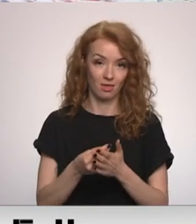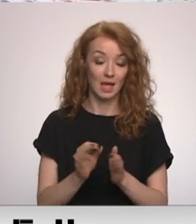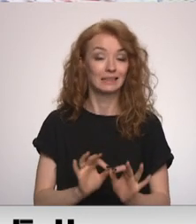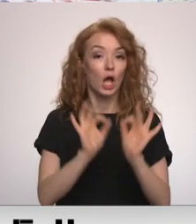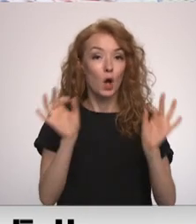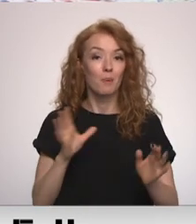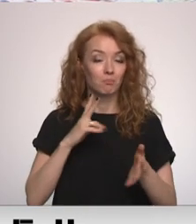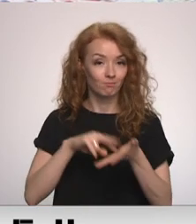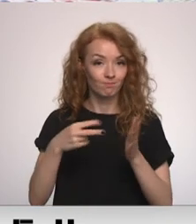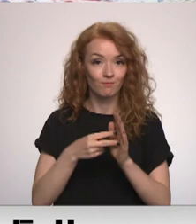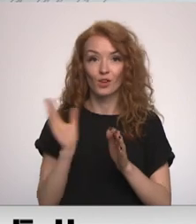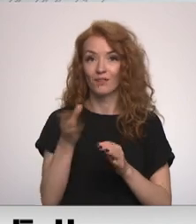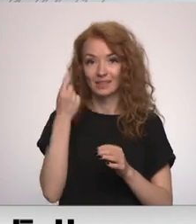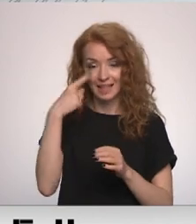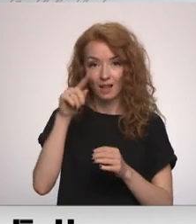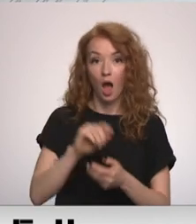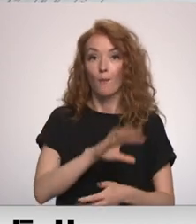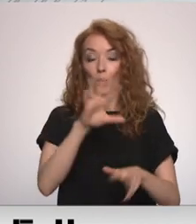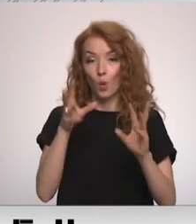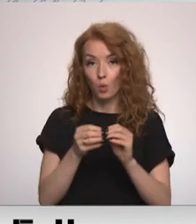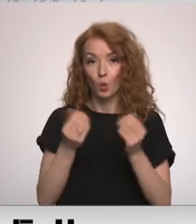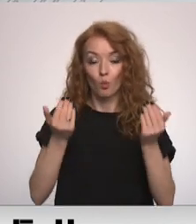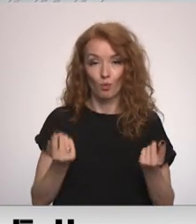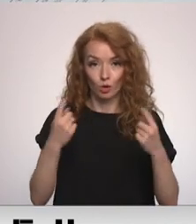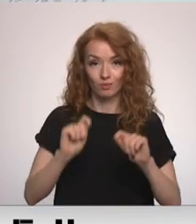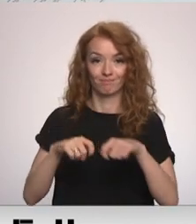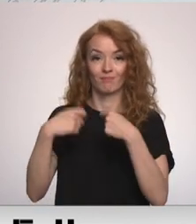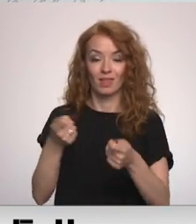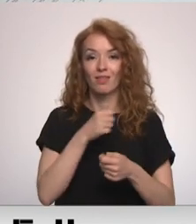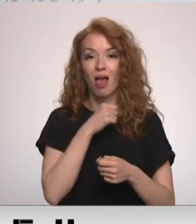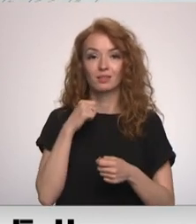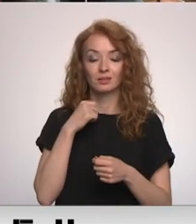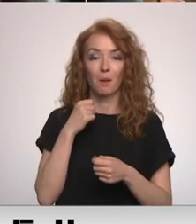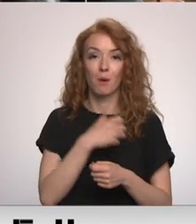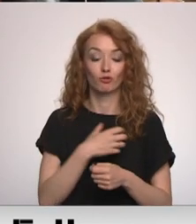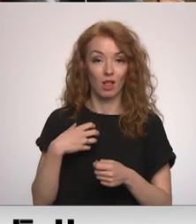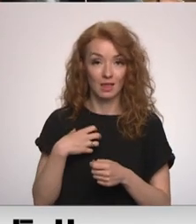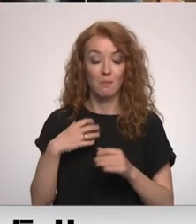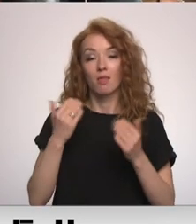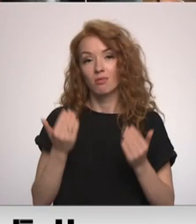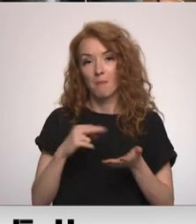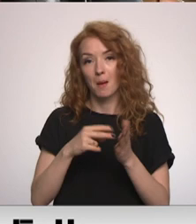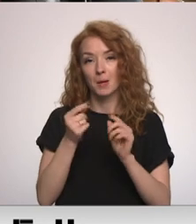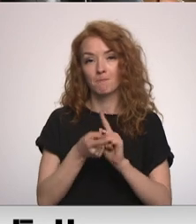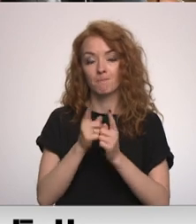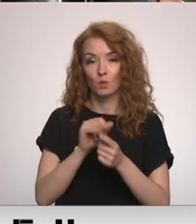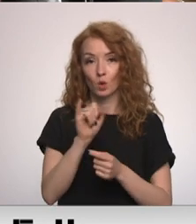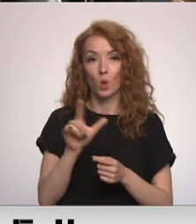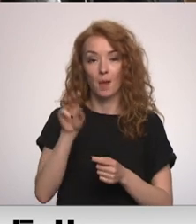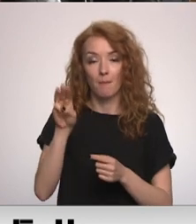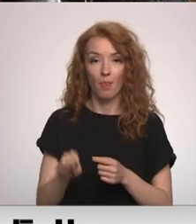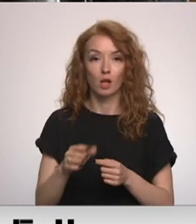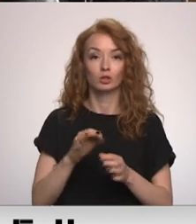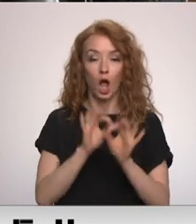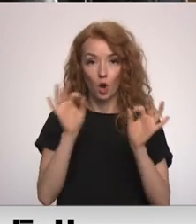bija paredzēts, ka visas idejas tiks apkopotas un jau šobrīd nodotas Talsu novada pašvaldībai, tad iecera mainījās. Jūlijas sākumā